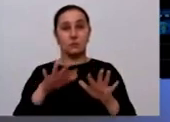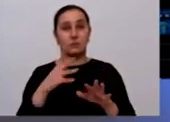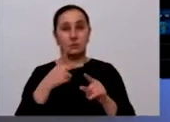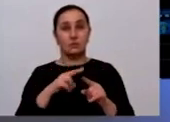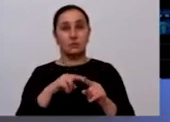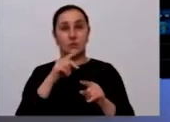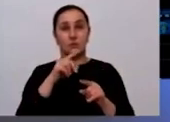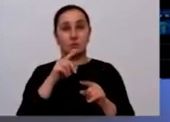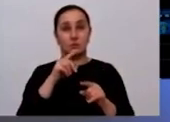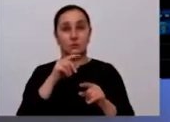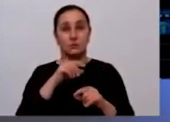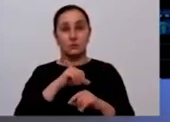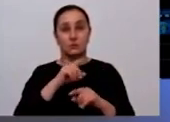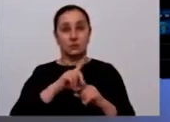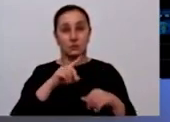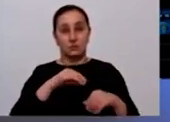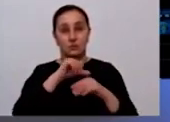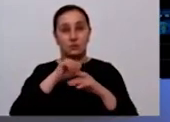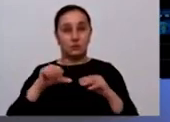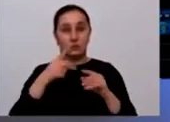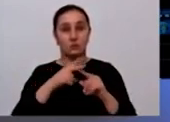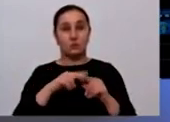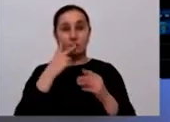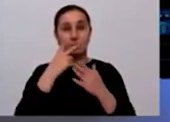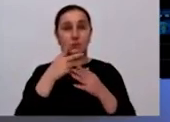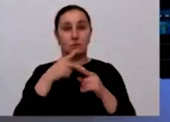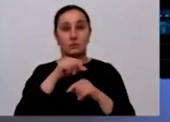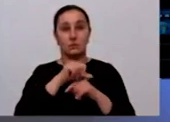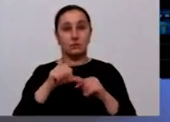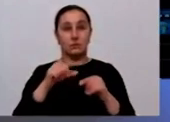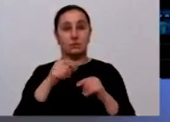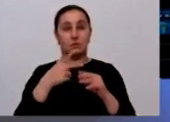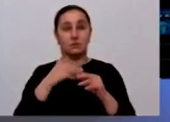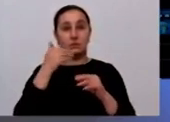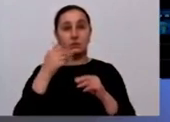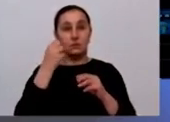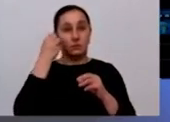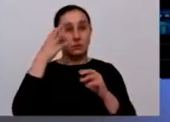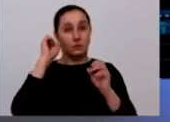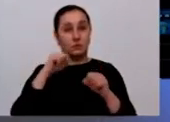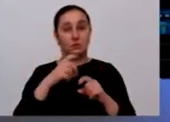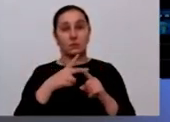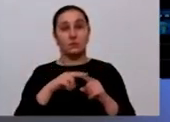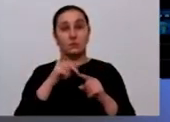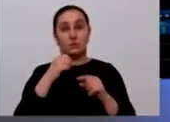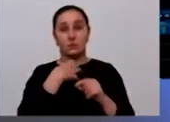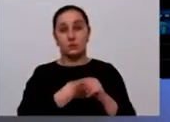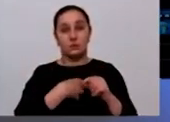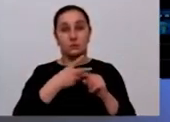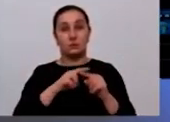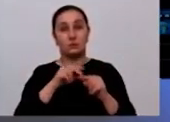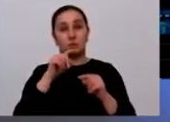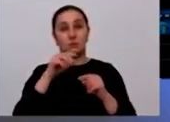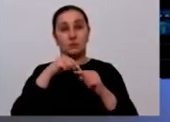joylaganda yonlarida liniyaka chiqyapti. Chizgi chiqmoqda. Demak, shu chizgi orqali ham bilishingiz mumkin, masofasi,